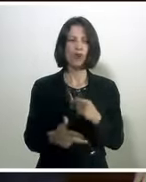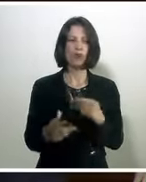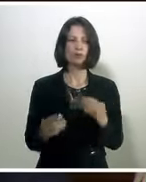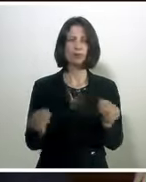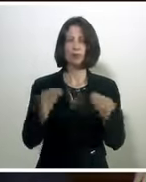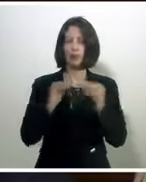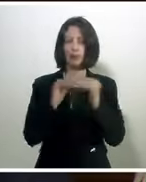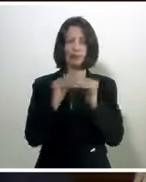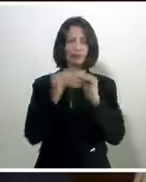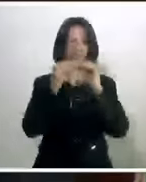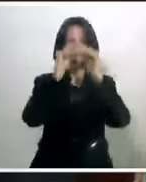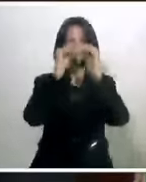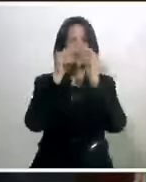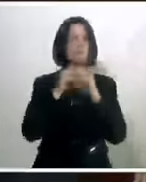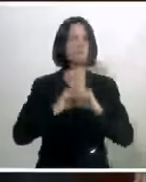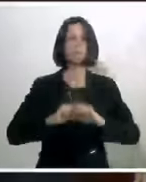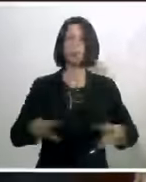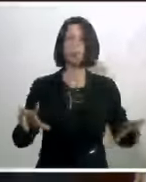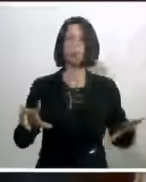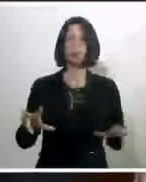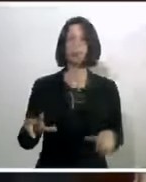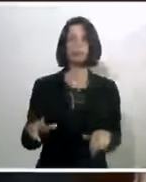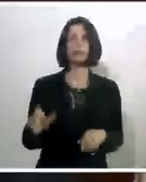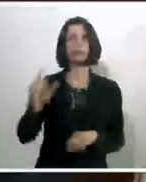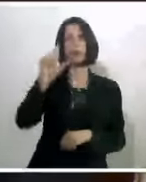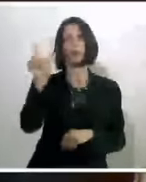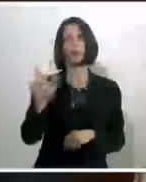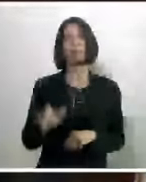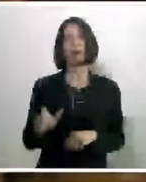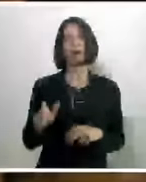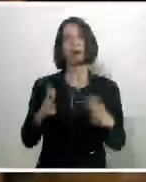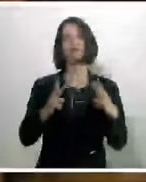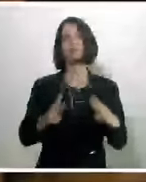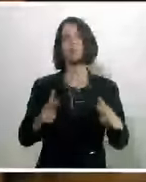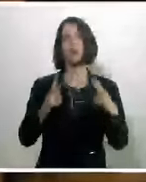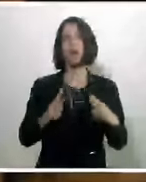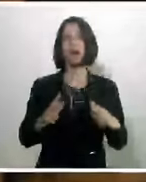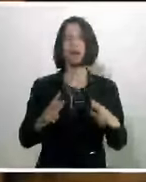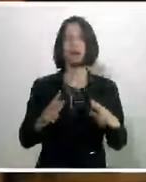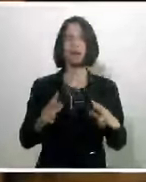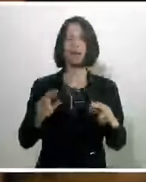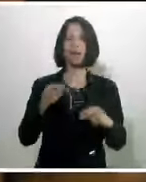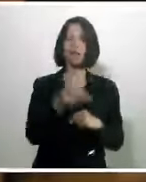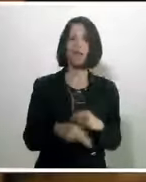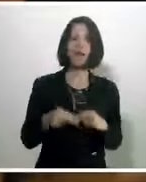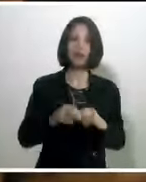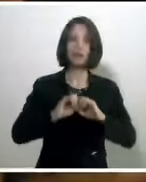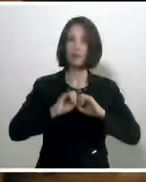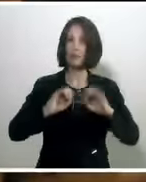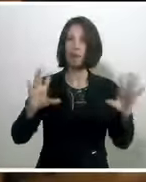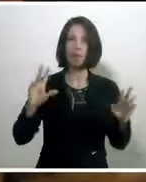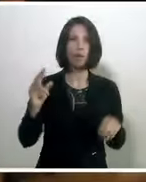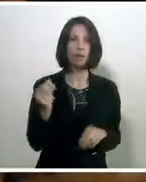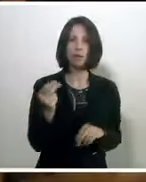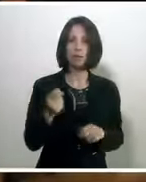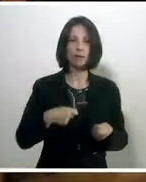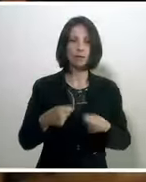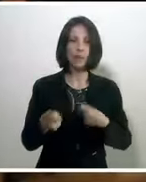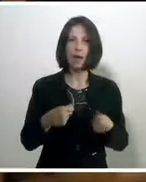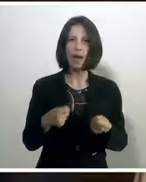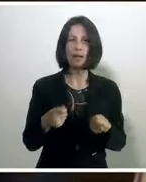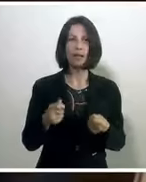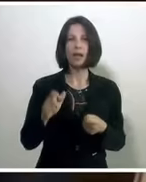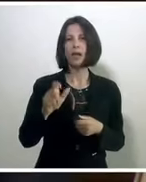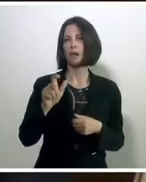ricomposta il paese sperato negli anni del boom e della diffusione dei consumi diviene sempre più il paese mancato mutuando